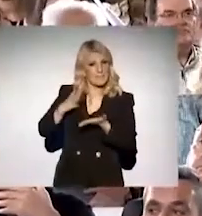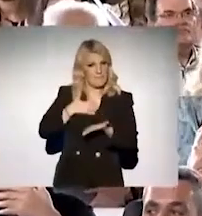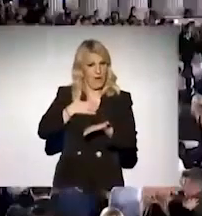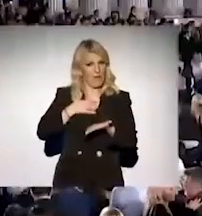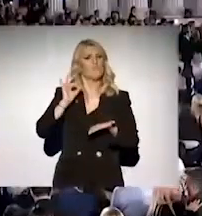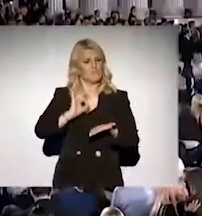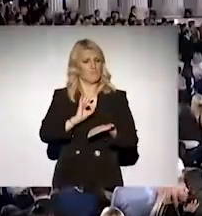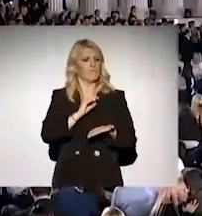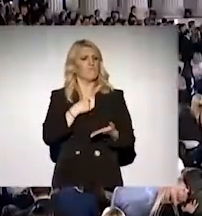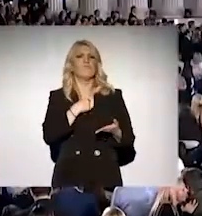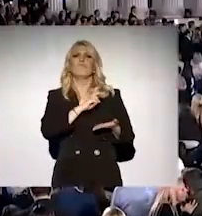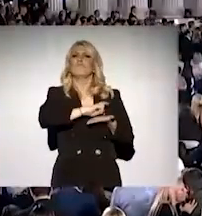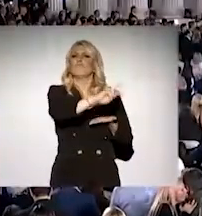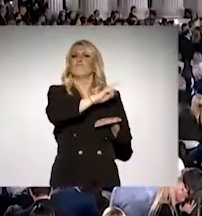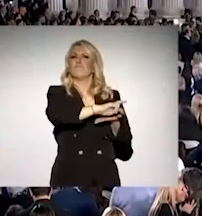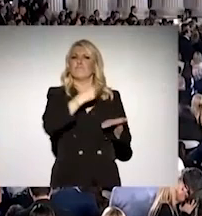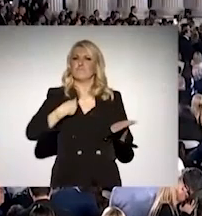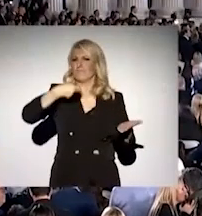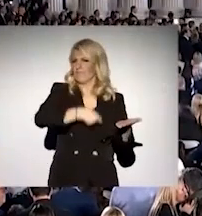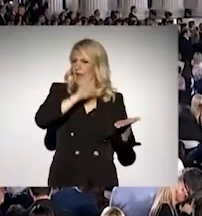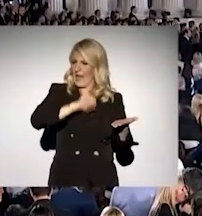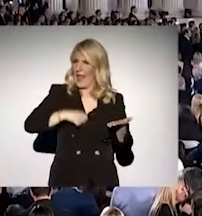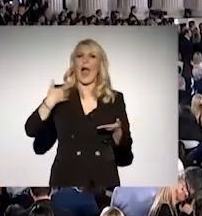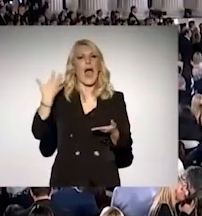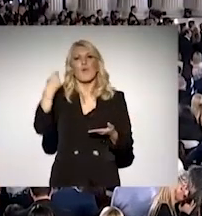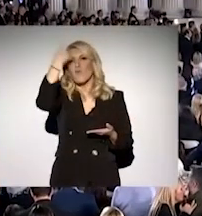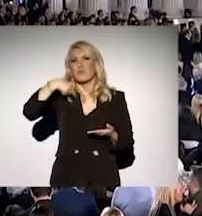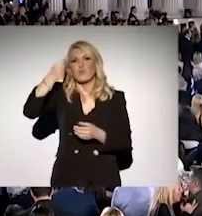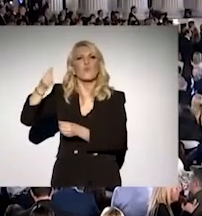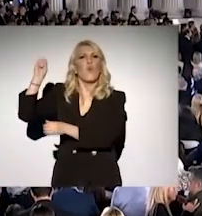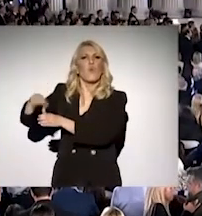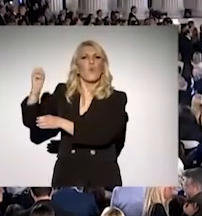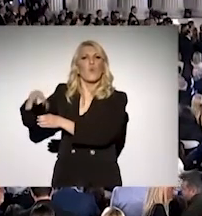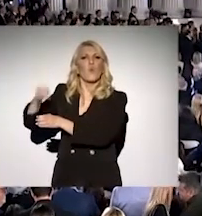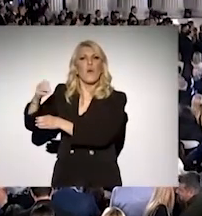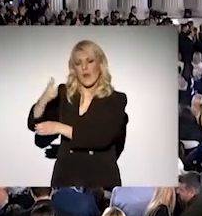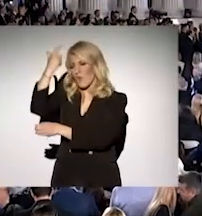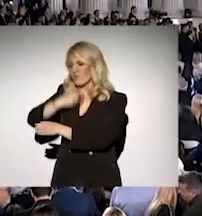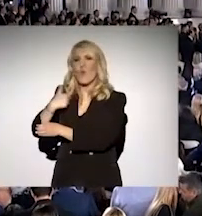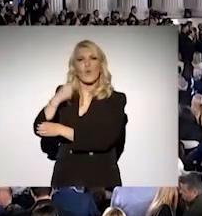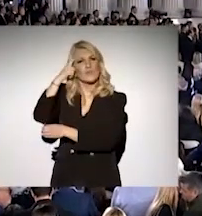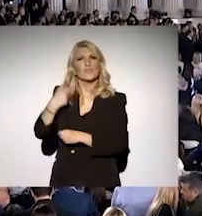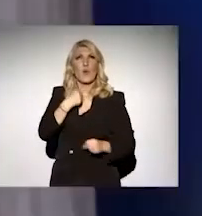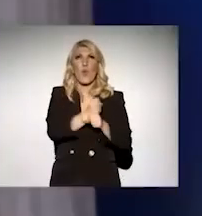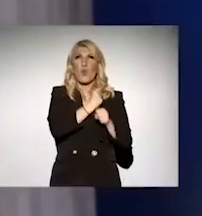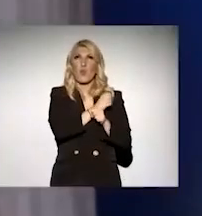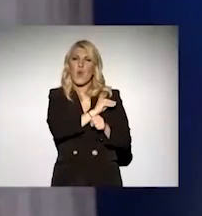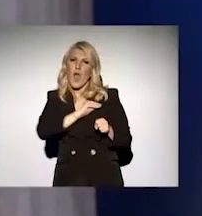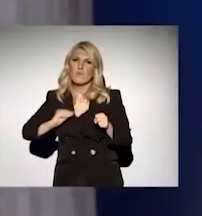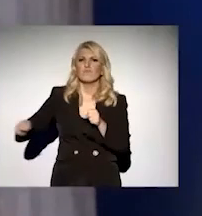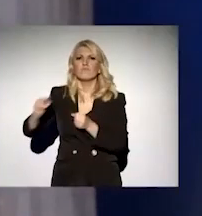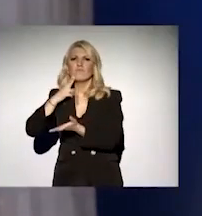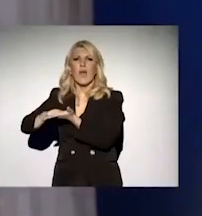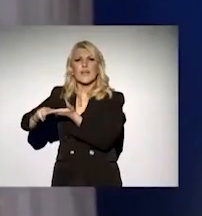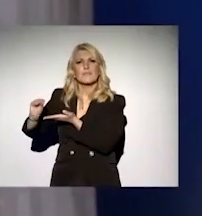τόσα χρόνια τώρα. Λοιπόν, να κλείσουμε με το εξής, διότι έχει και άλλες δύο μέρες το συνέδριο. Έχει την αυριανή και έχει και την